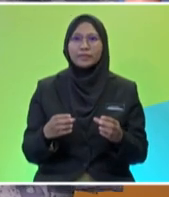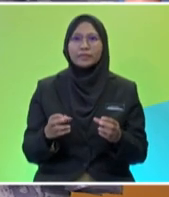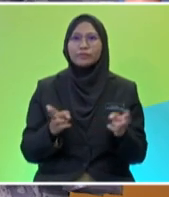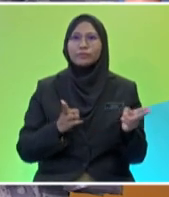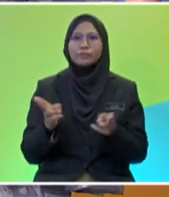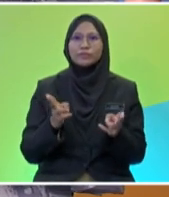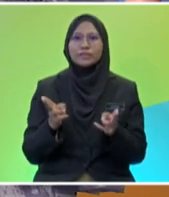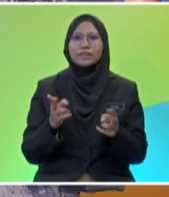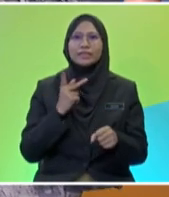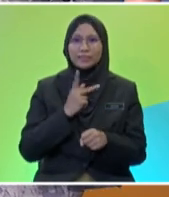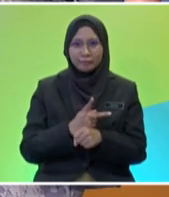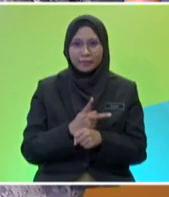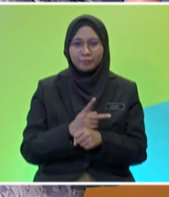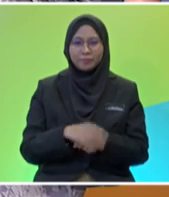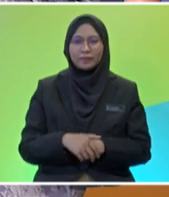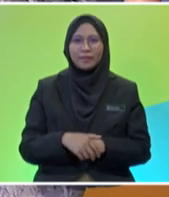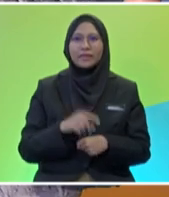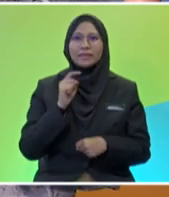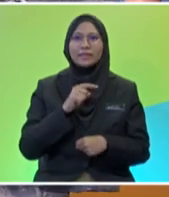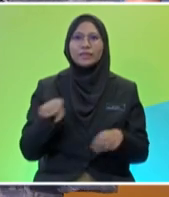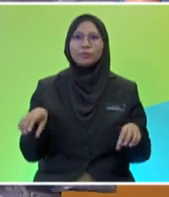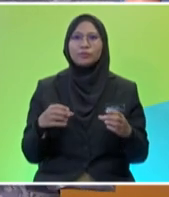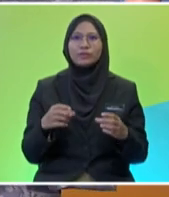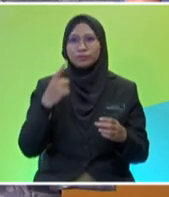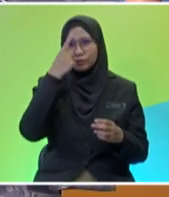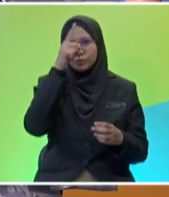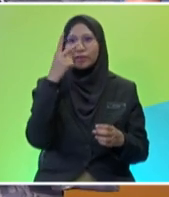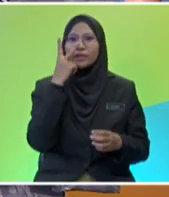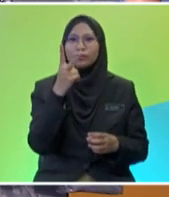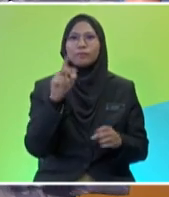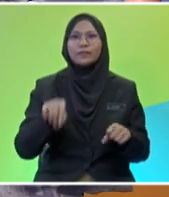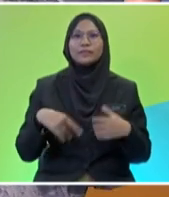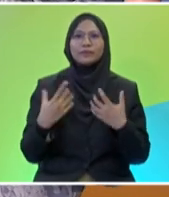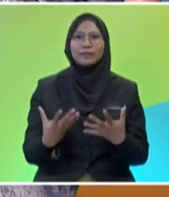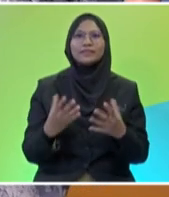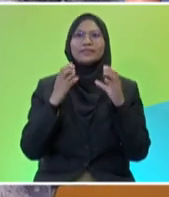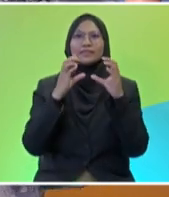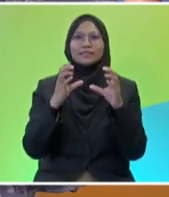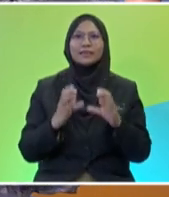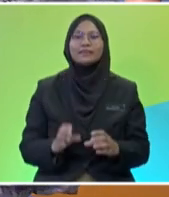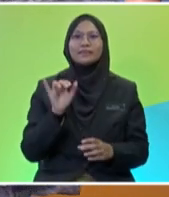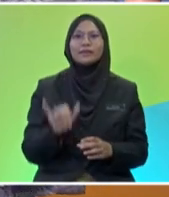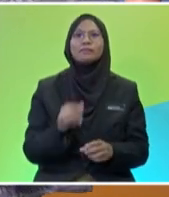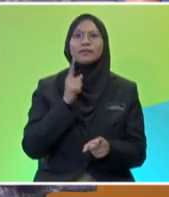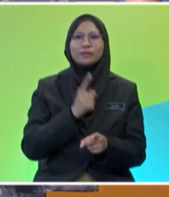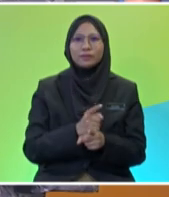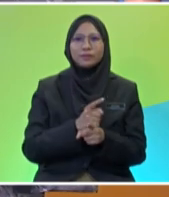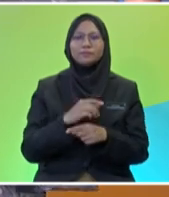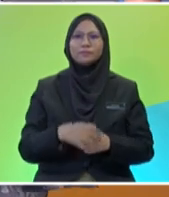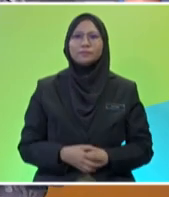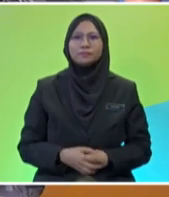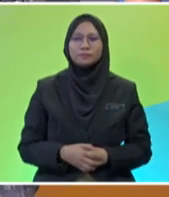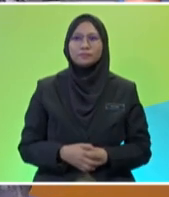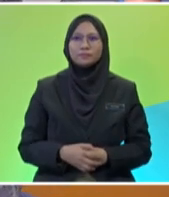ini untuk bertujuan melihat amalan tiga laku yang seperti tahu jadilah terhadap agensi primer dan awam yang pendidikan Oke